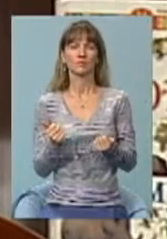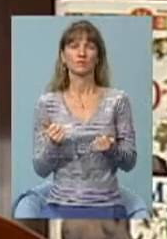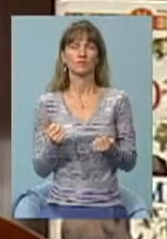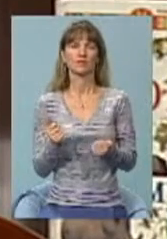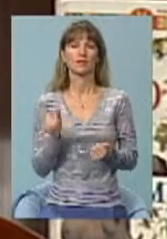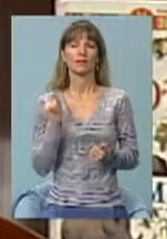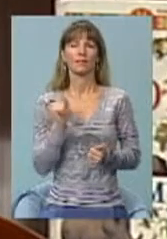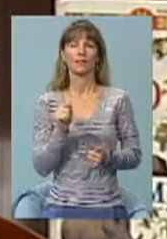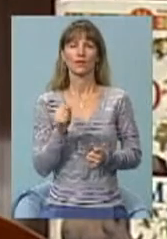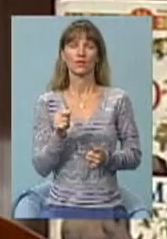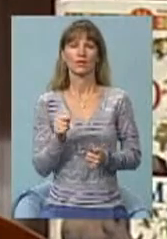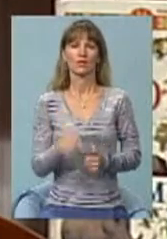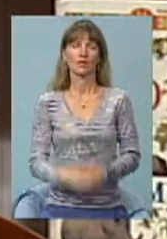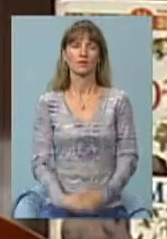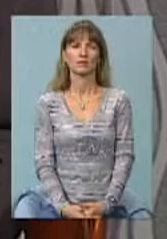бы...